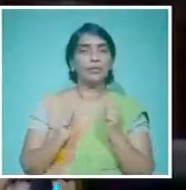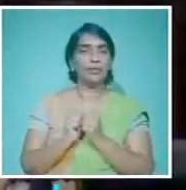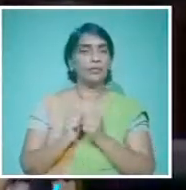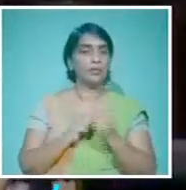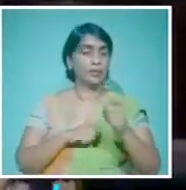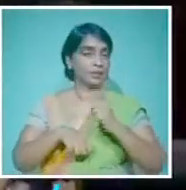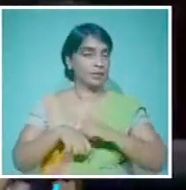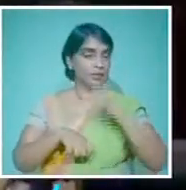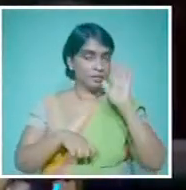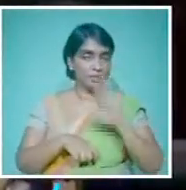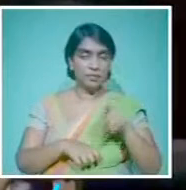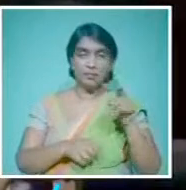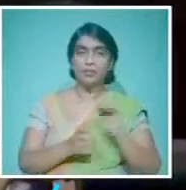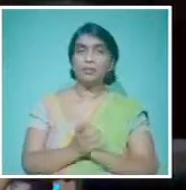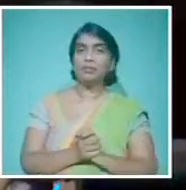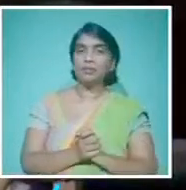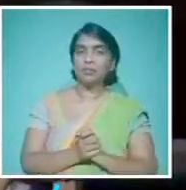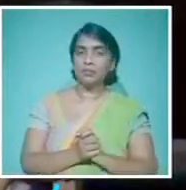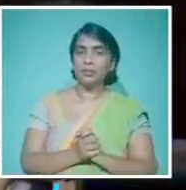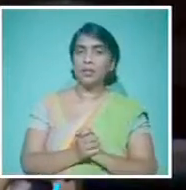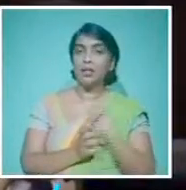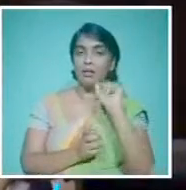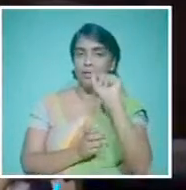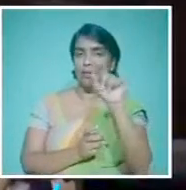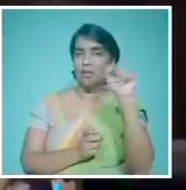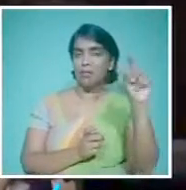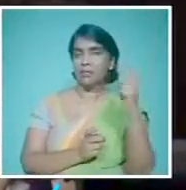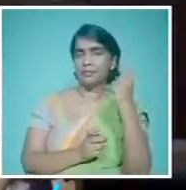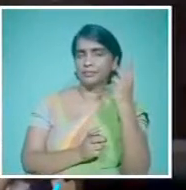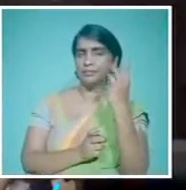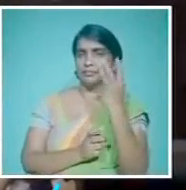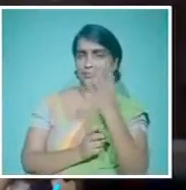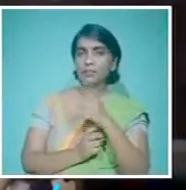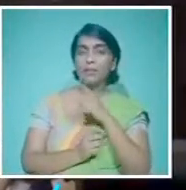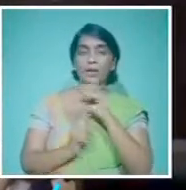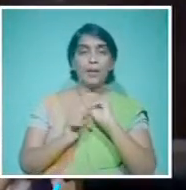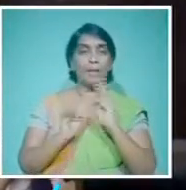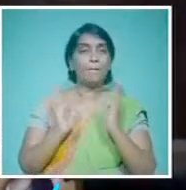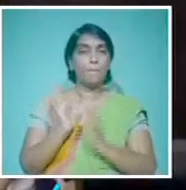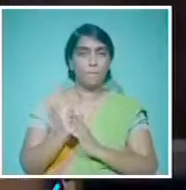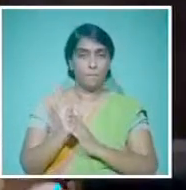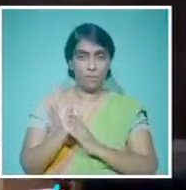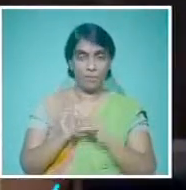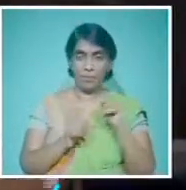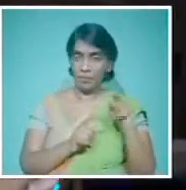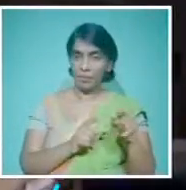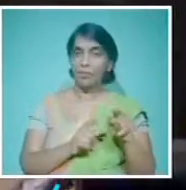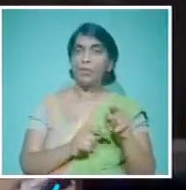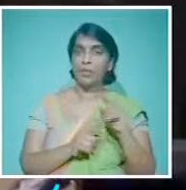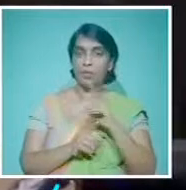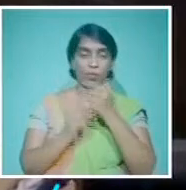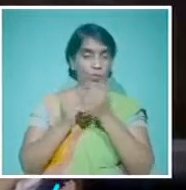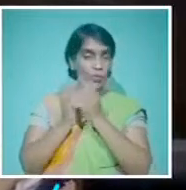කරන වෙලාවේ නම් කීපයක් ඒ අගමැති ධූරයට එතුමා